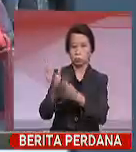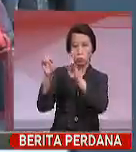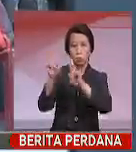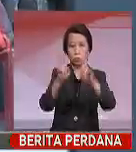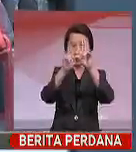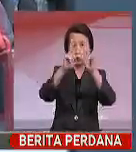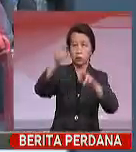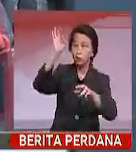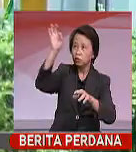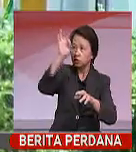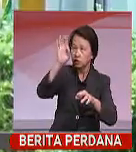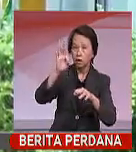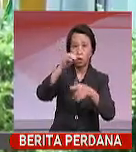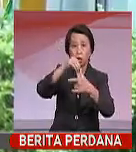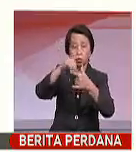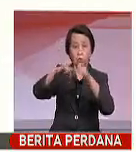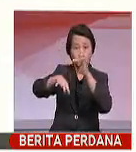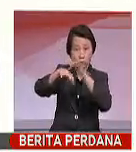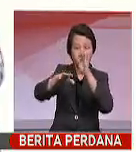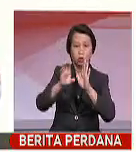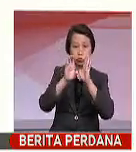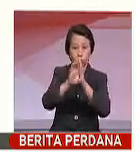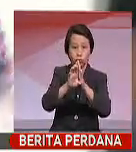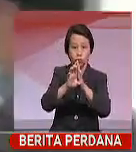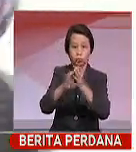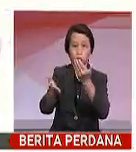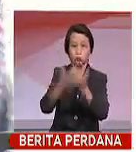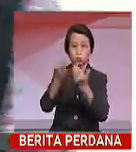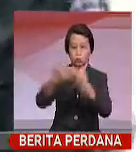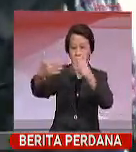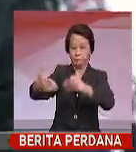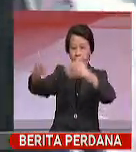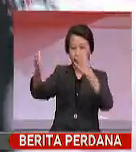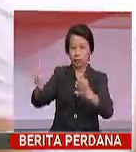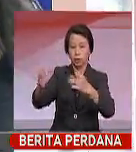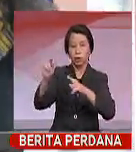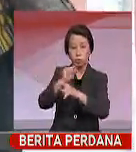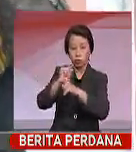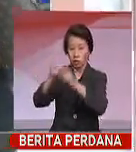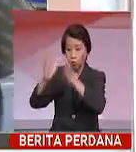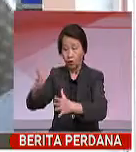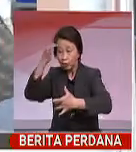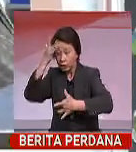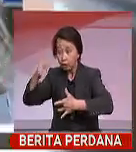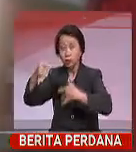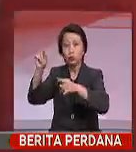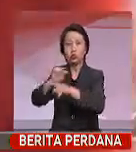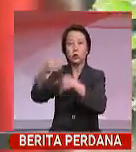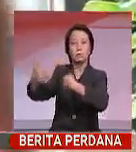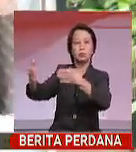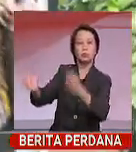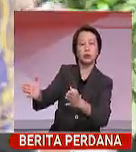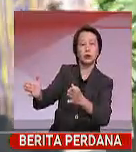selain titisan atau sentuhan. Sebagai contoh, kemudahan seperti bilik yang telah digunakan oleh pesakit positif